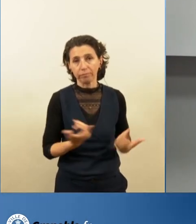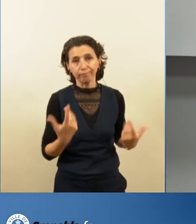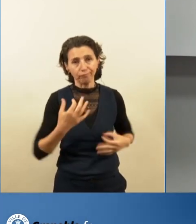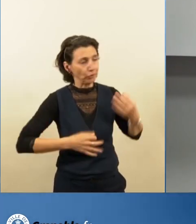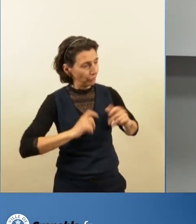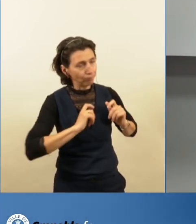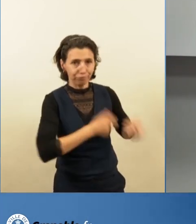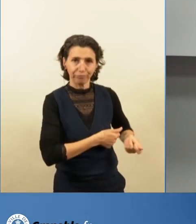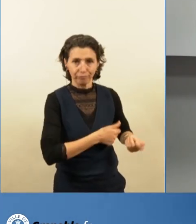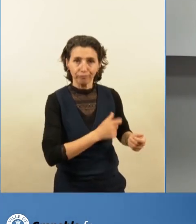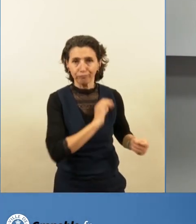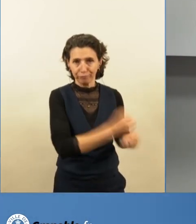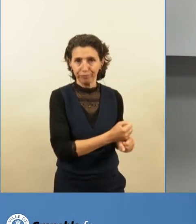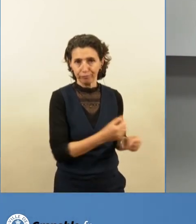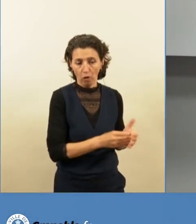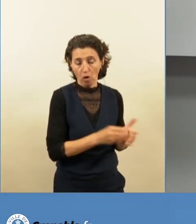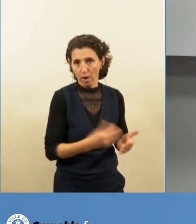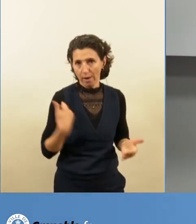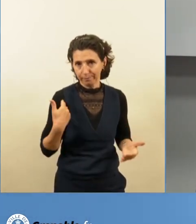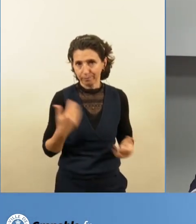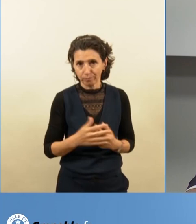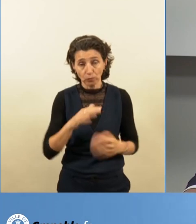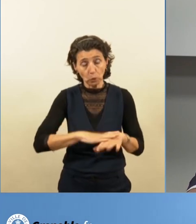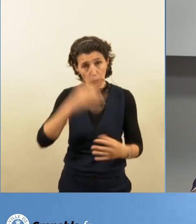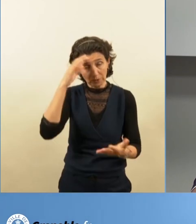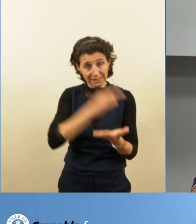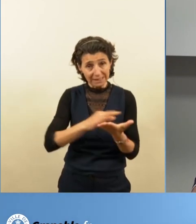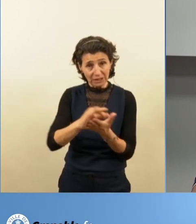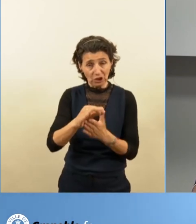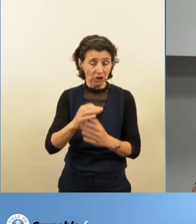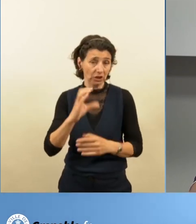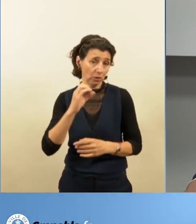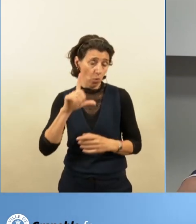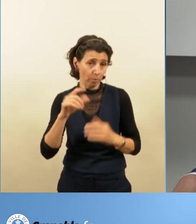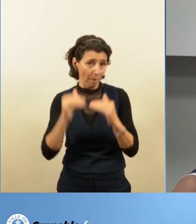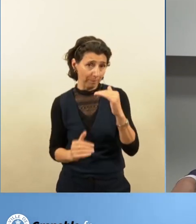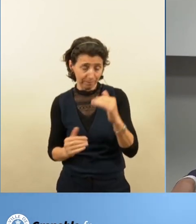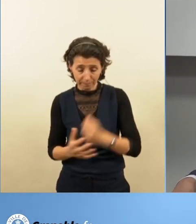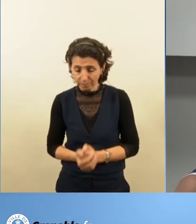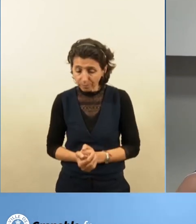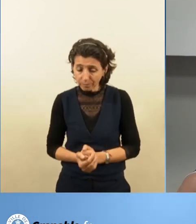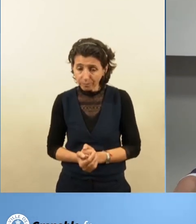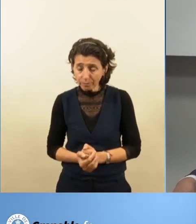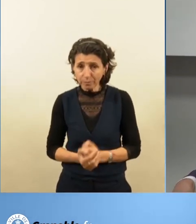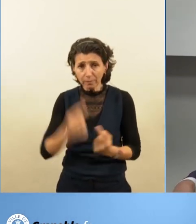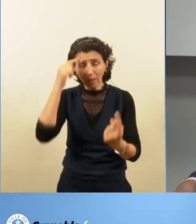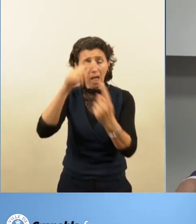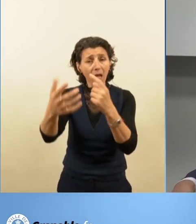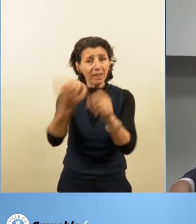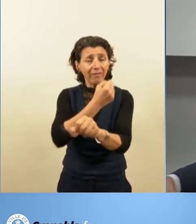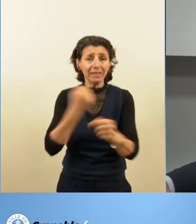question de stratégie bas carbone le défi reste important et toute la question